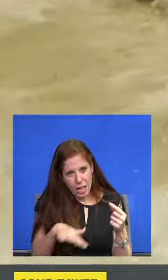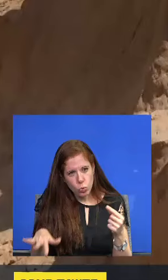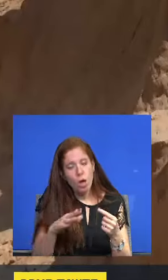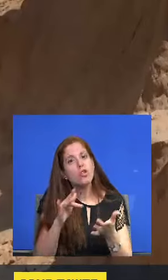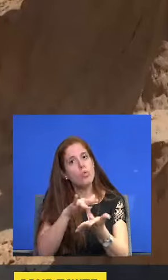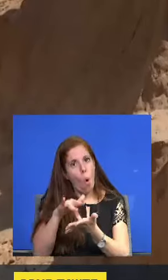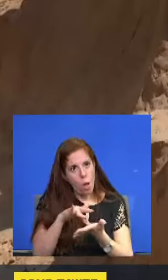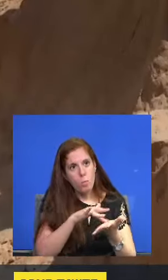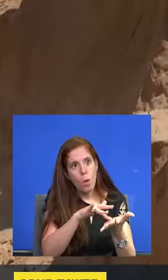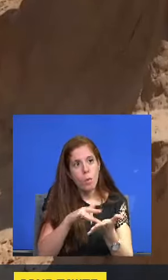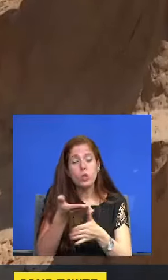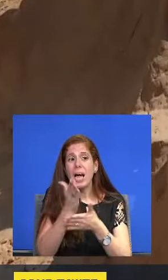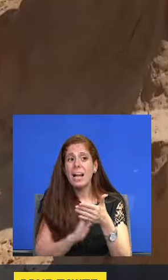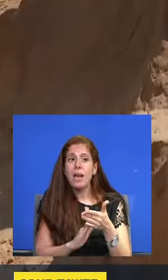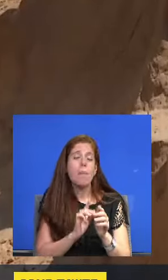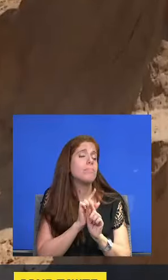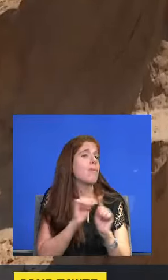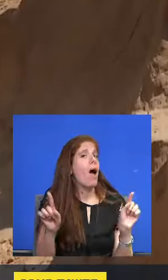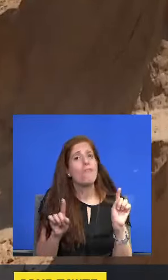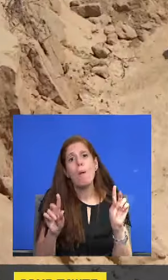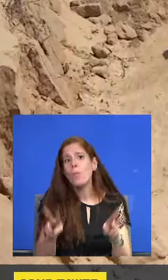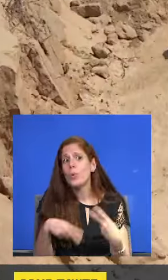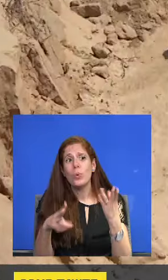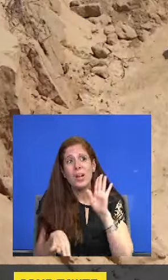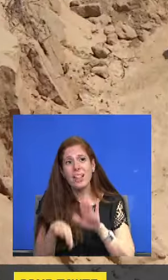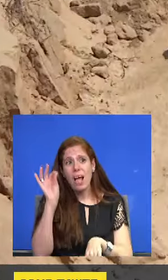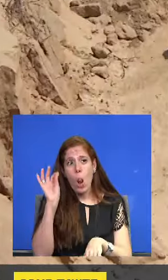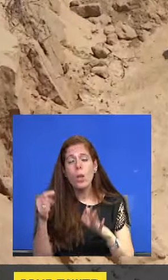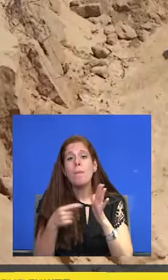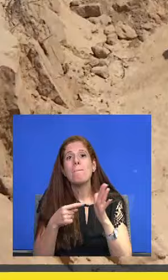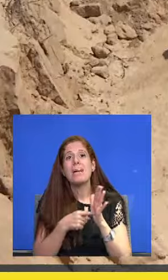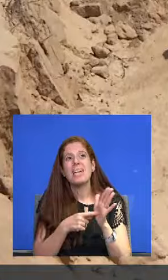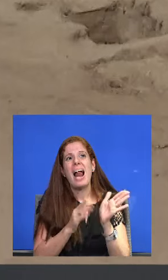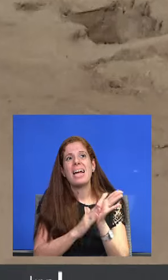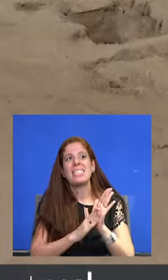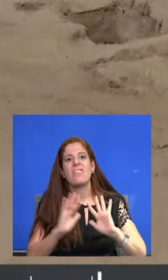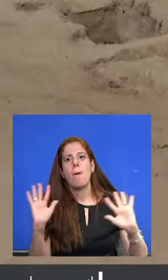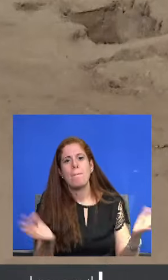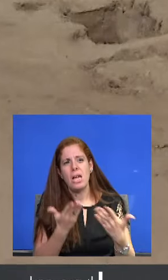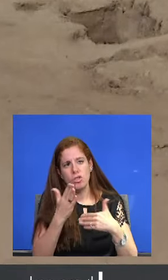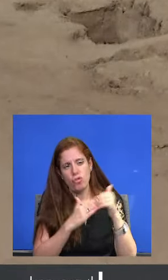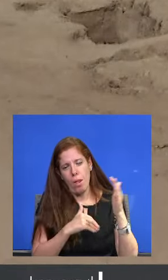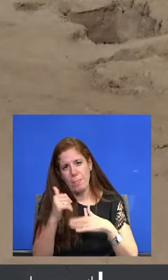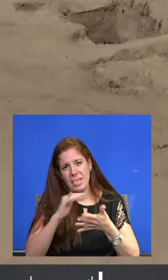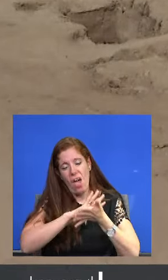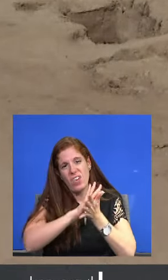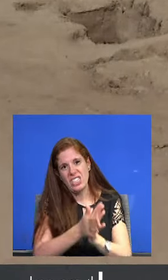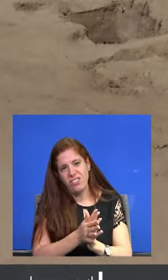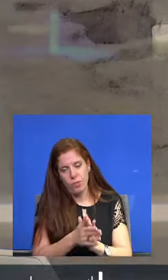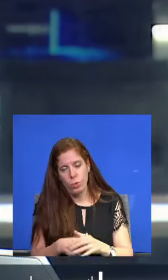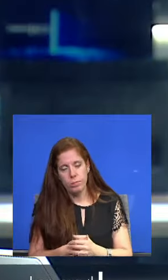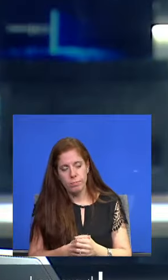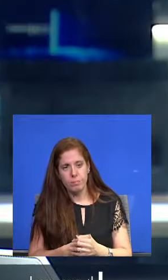אחרים שחלקם לעולם לא יוכלו להתגלות בשל קצב הגידול המהיר וצפיפות הבנייה.